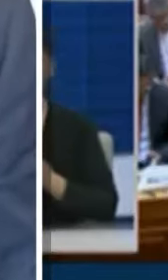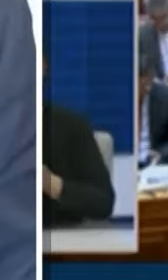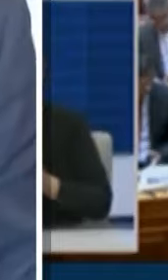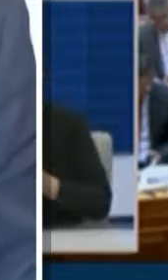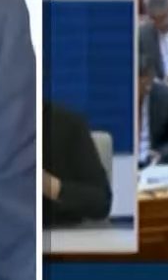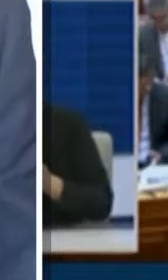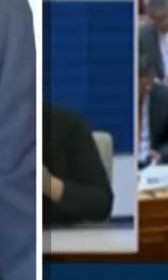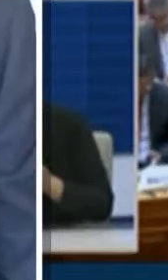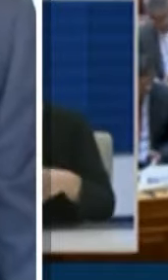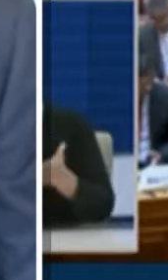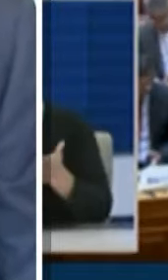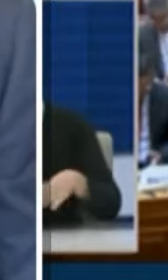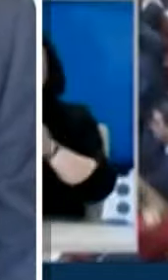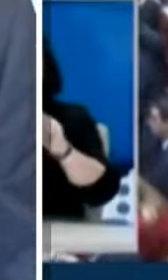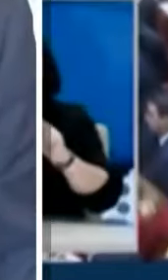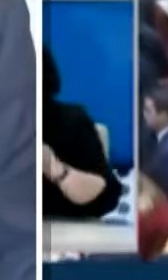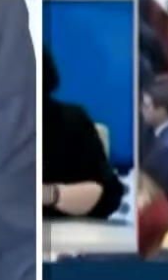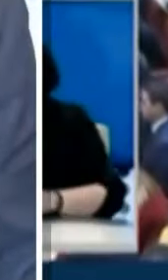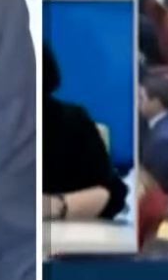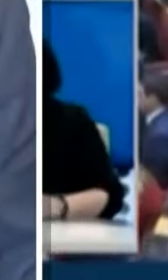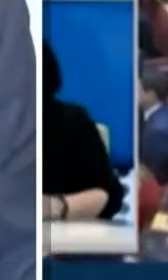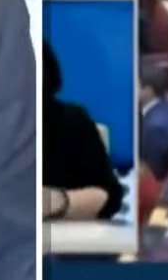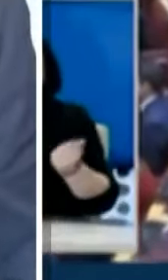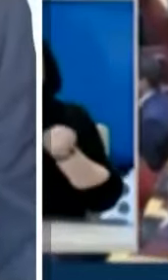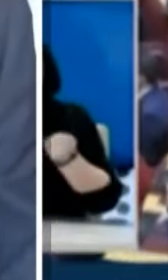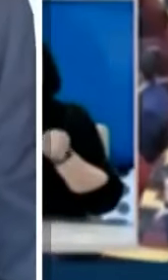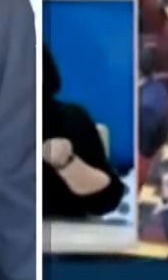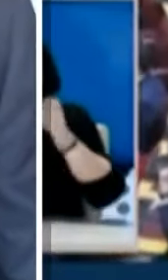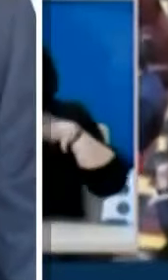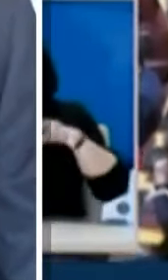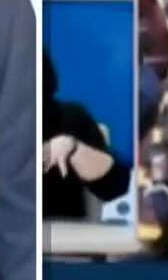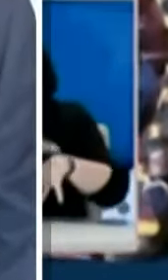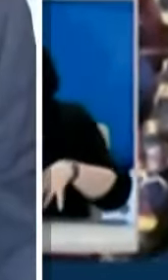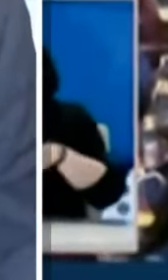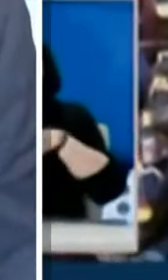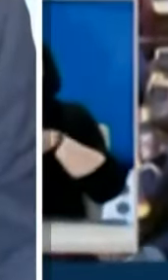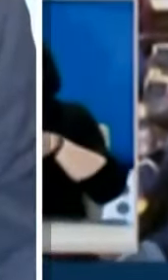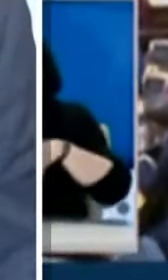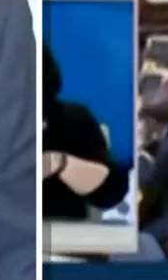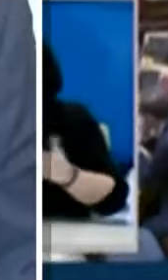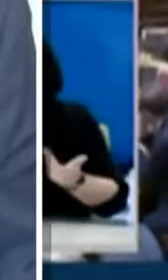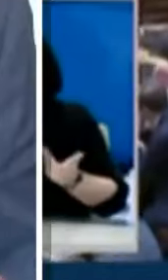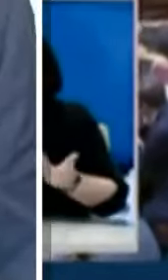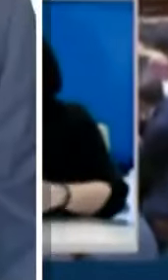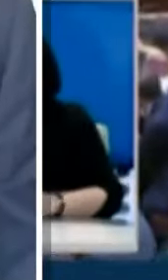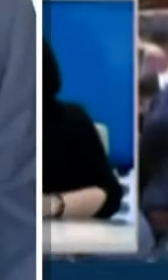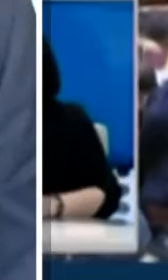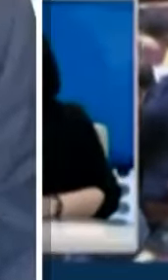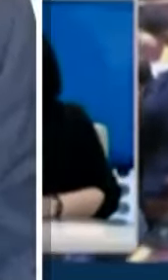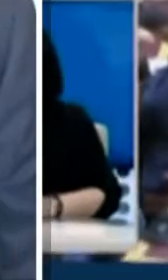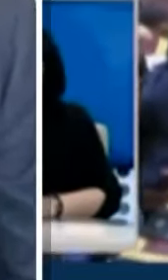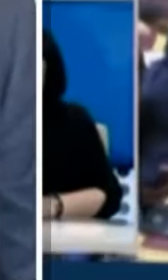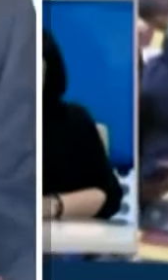ότι δεν θα υπάρχουν διαφορετικές φωνές. Αυτό δεν σημαίνει ότι θα υπάρχουν επίκαιρες ερωτήσεις ή απλές ερωτήσεις, που είναι χιλιάδες